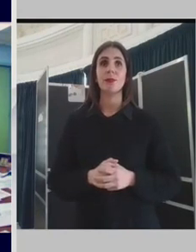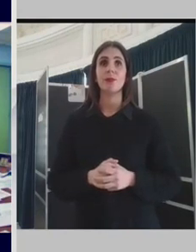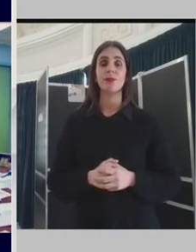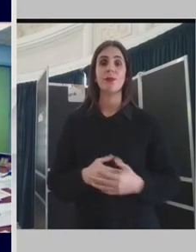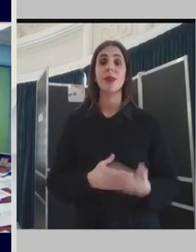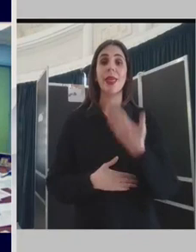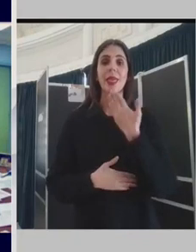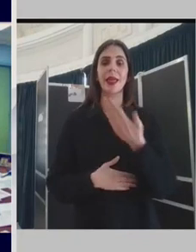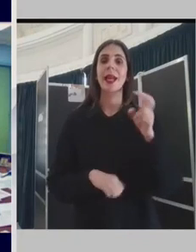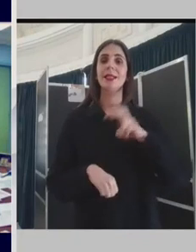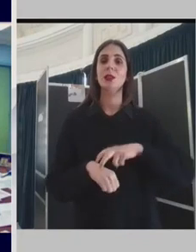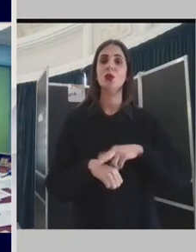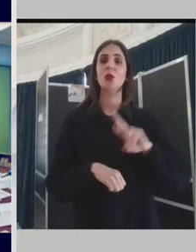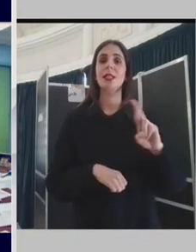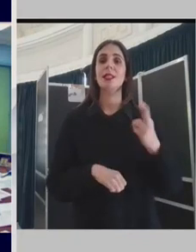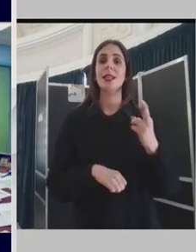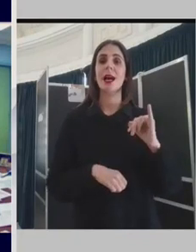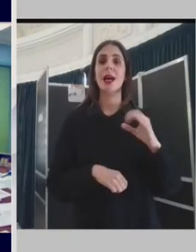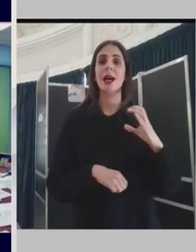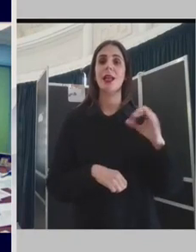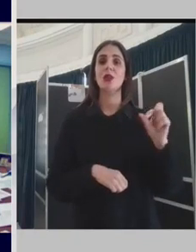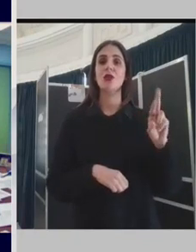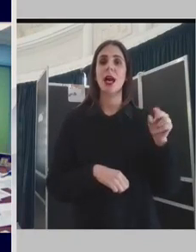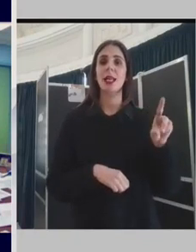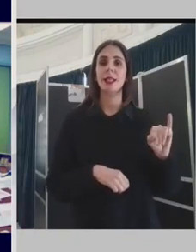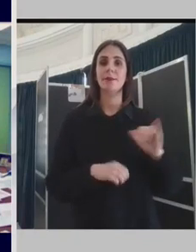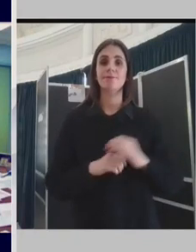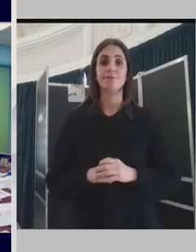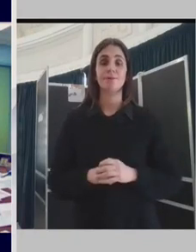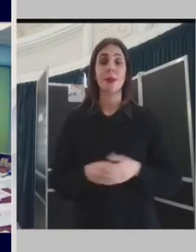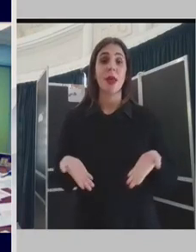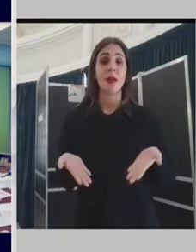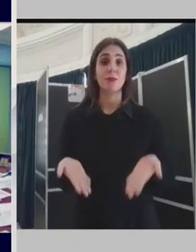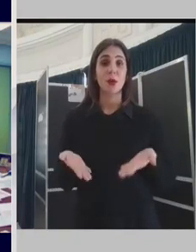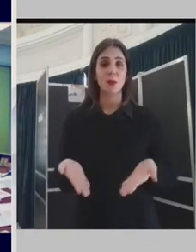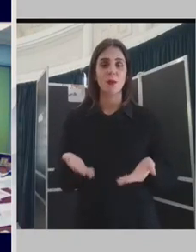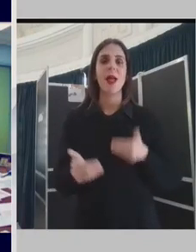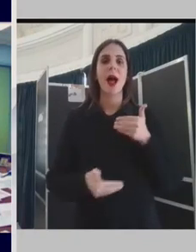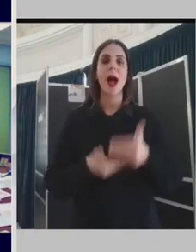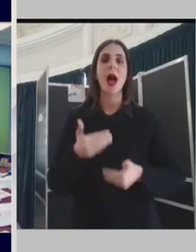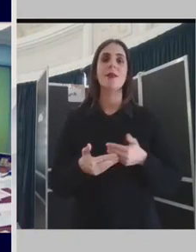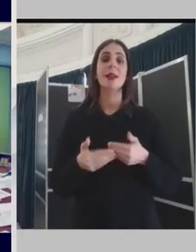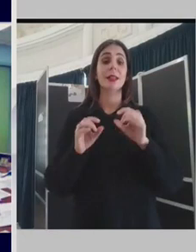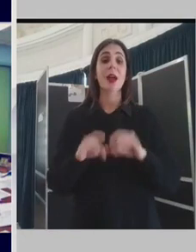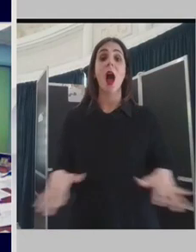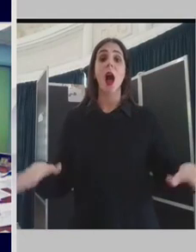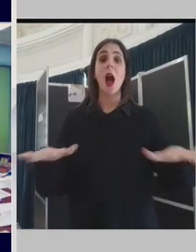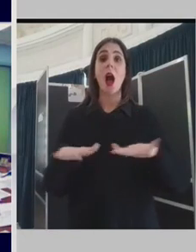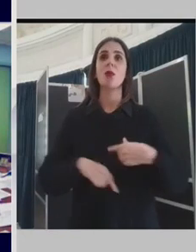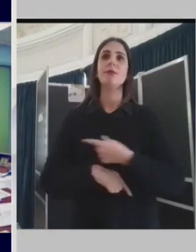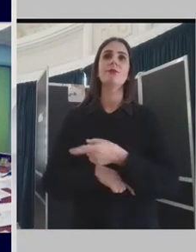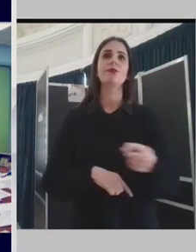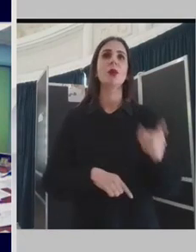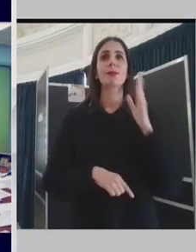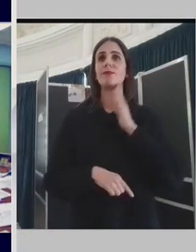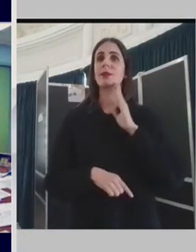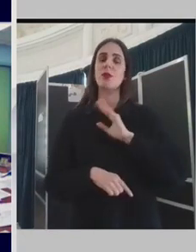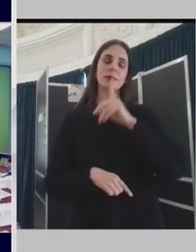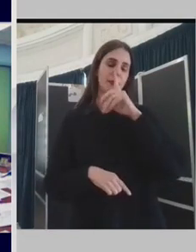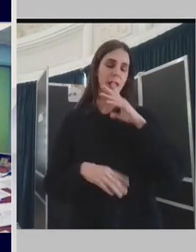Grazie dottoressa Ricciardi. A questo punto proseguiamo. Silenzio in aula, cortesemente. Silenzio in aula.